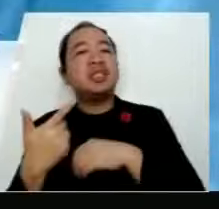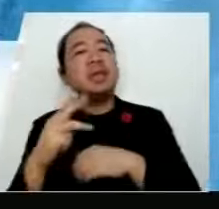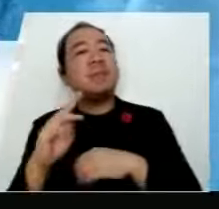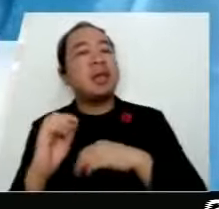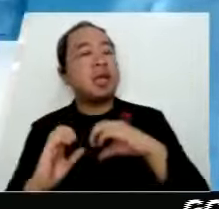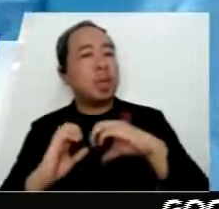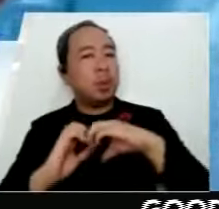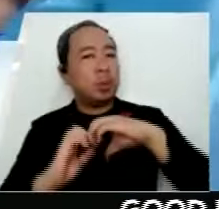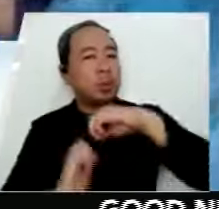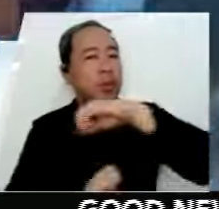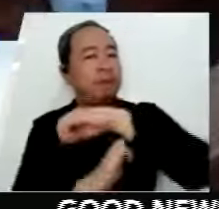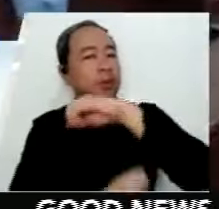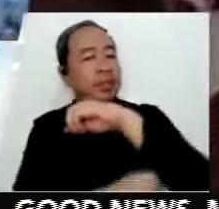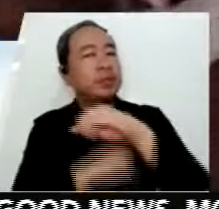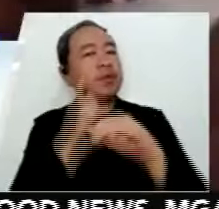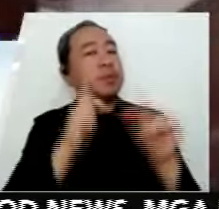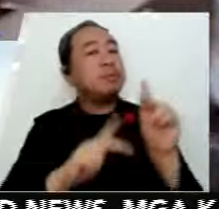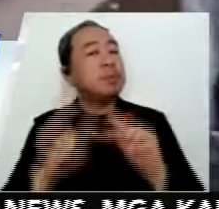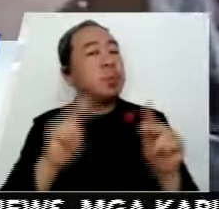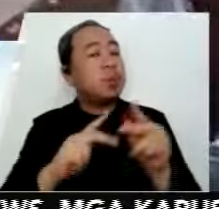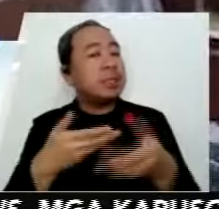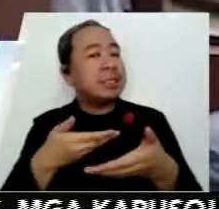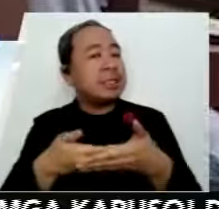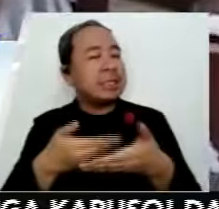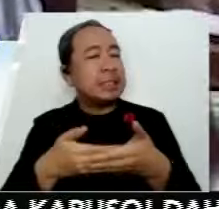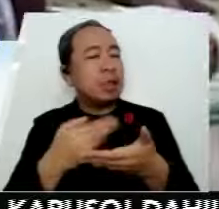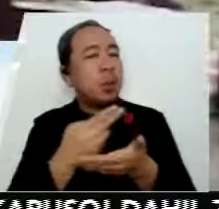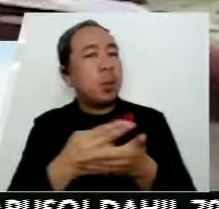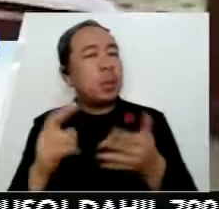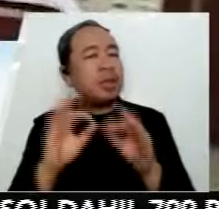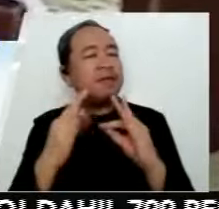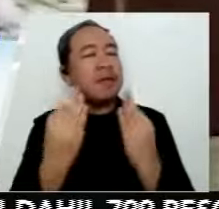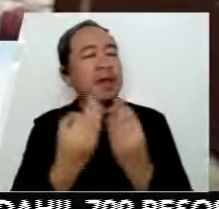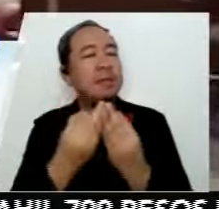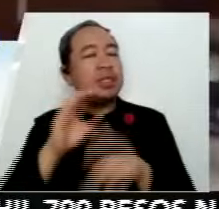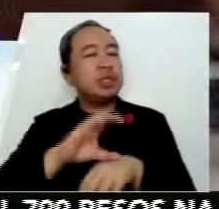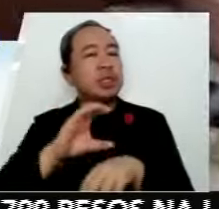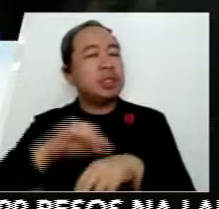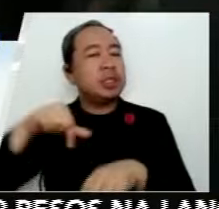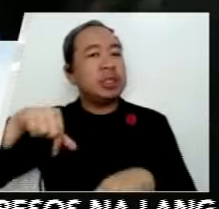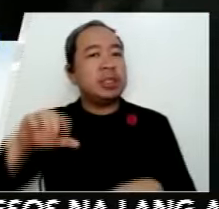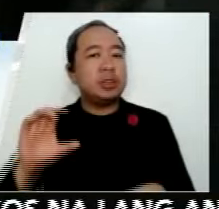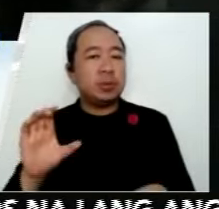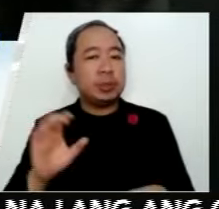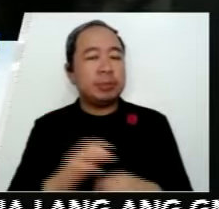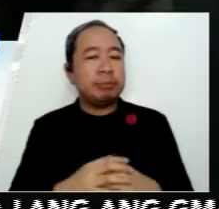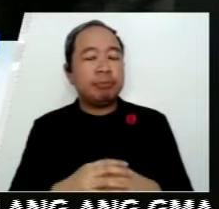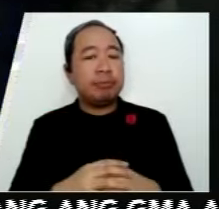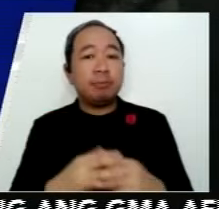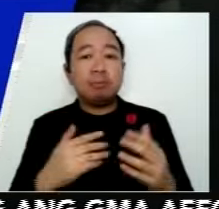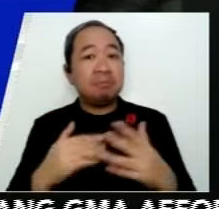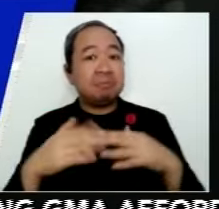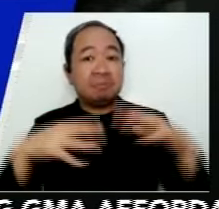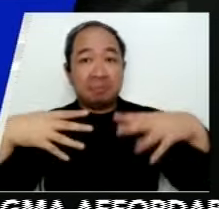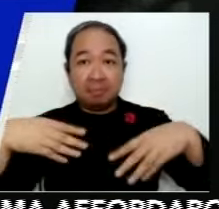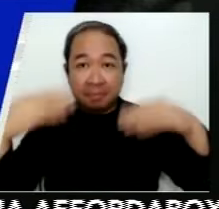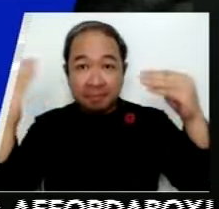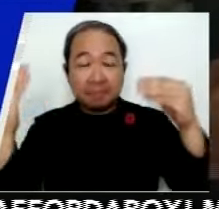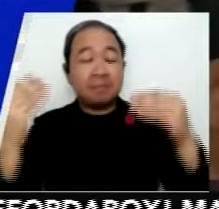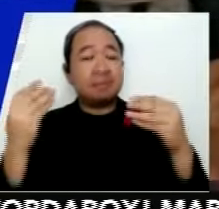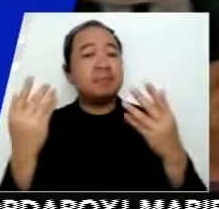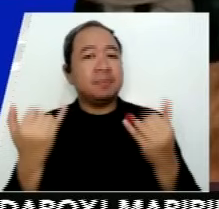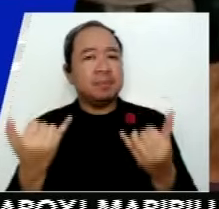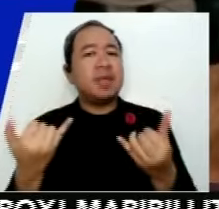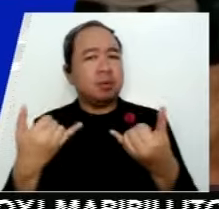apektadong residente malapit po sa Holy Family Parish Church sa Quezon City. Kahit na walang kuryente, nagsagawa po ang foundation ng